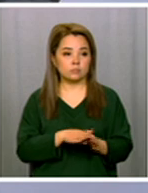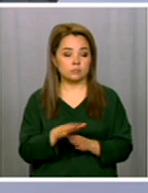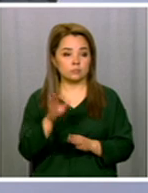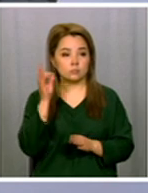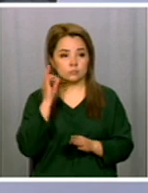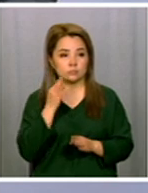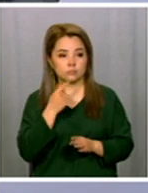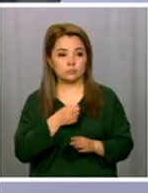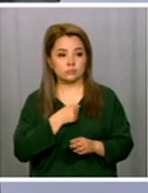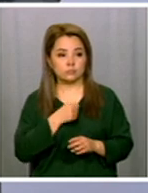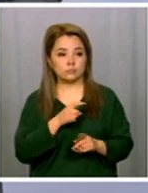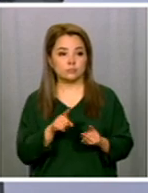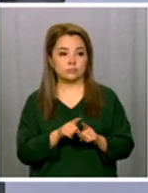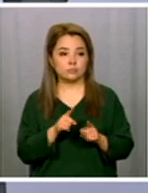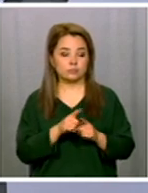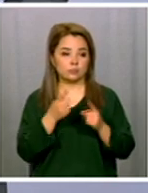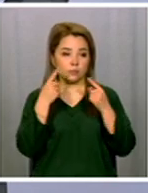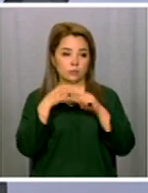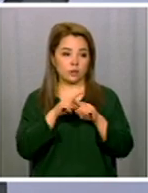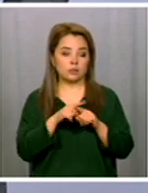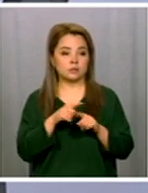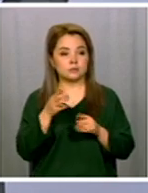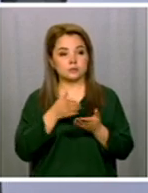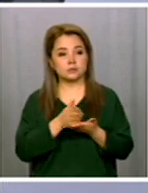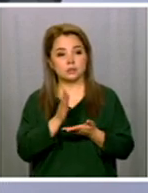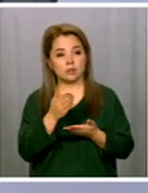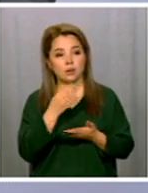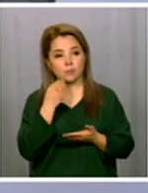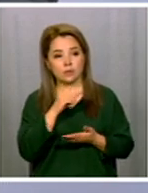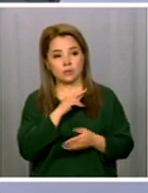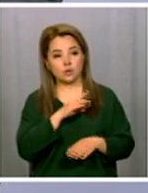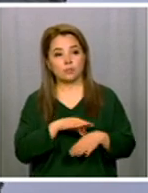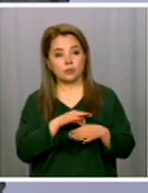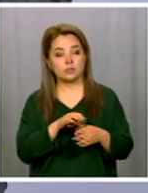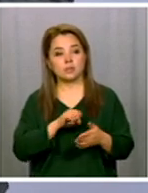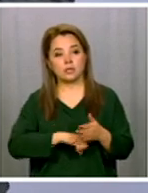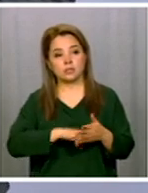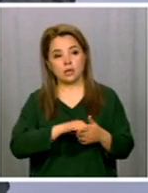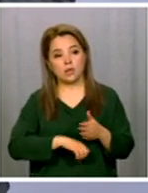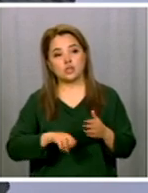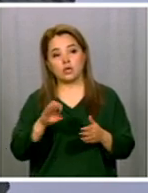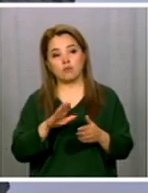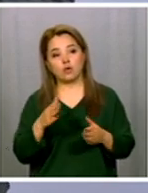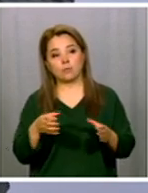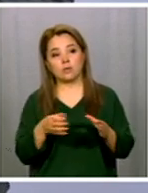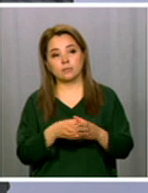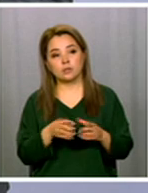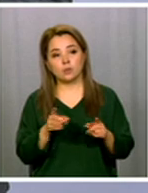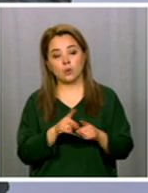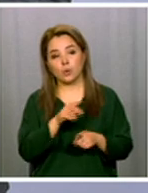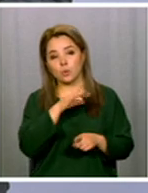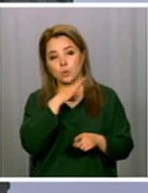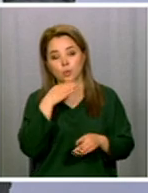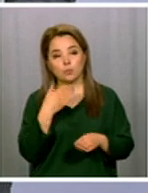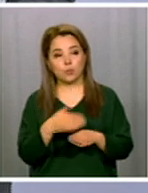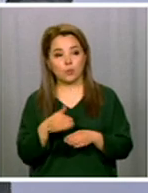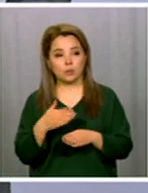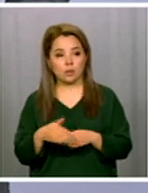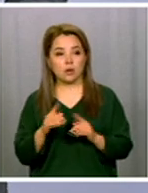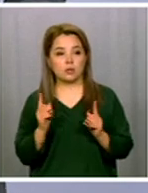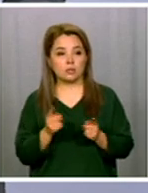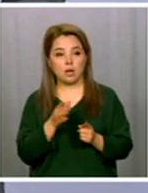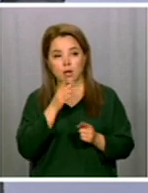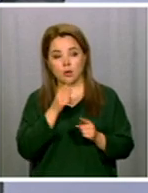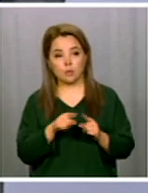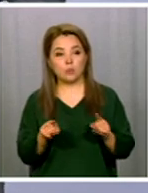әскери техника мен стратегияларының мықты болуы себепті Европаның яғни көптеген бөлігін аз уақыттың ішінде